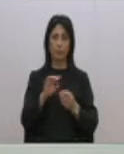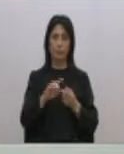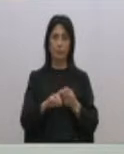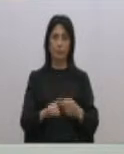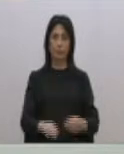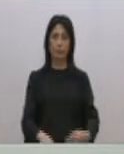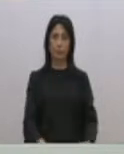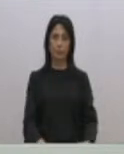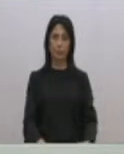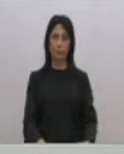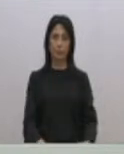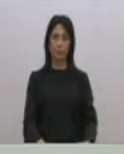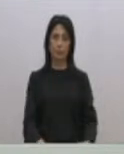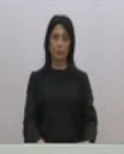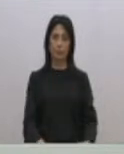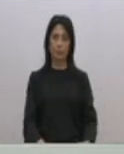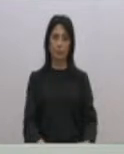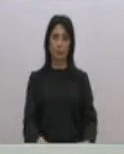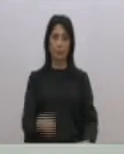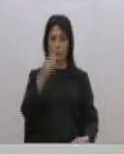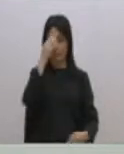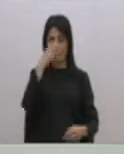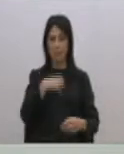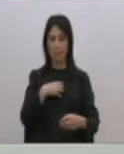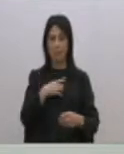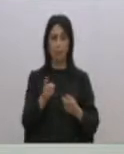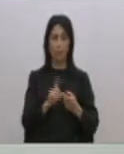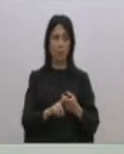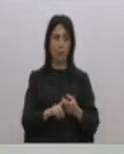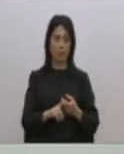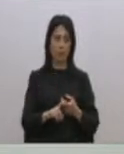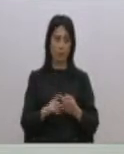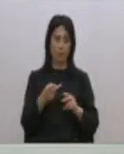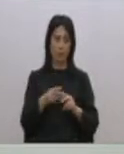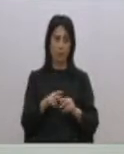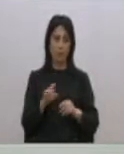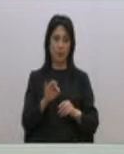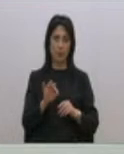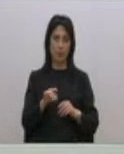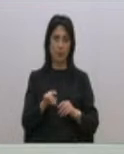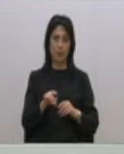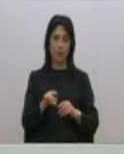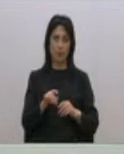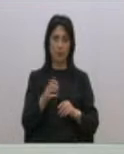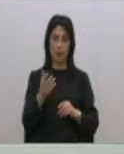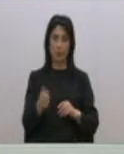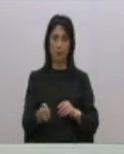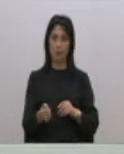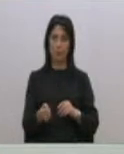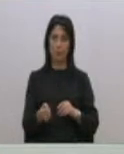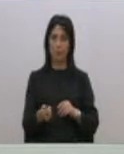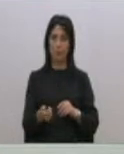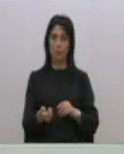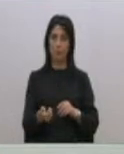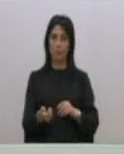fie. Acum, uite, hot moclet. Arsi dirita, dar duc am și de la imestan, dar nu am.